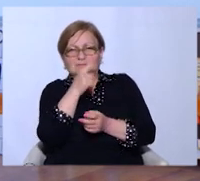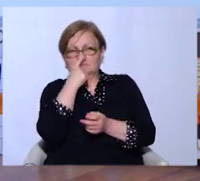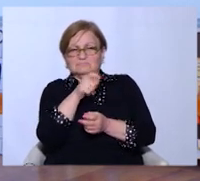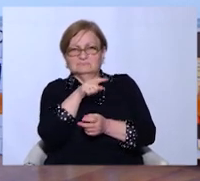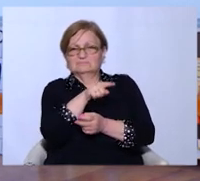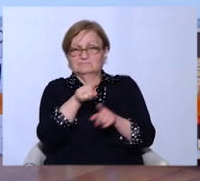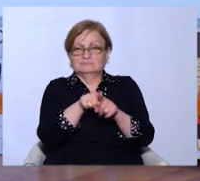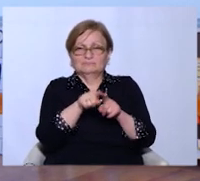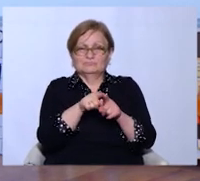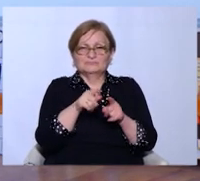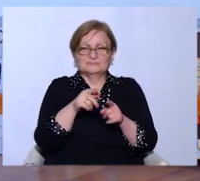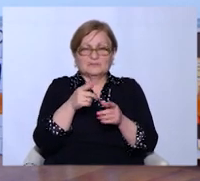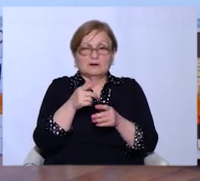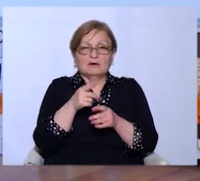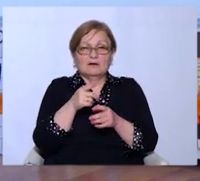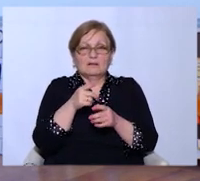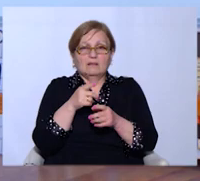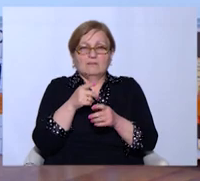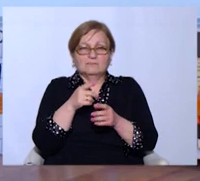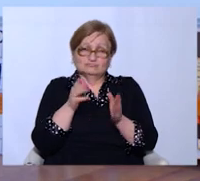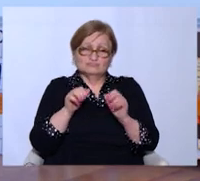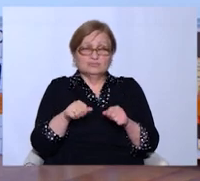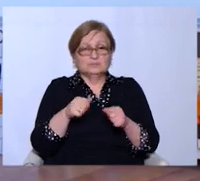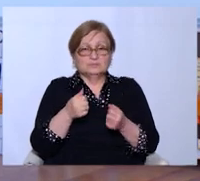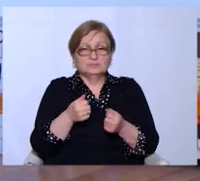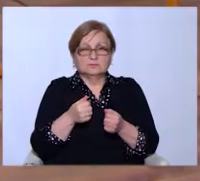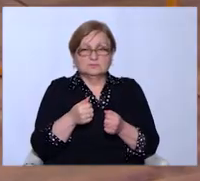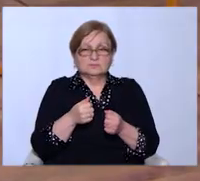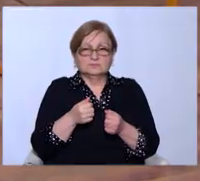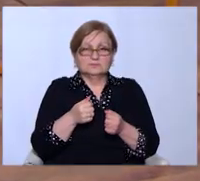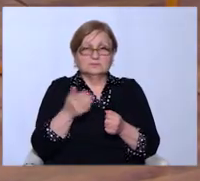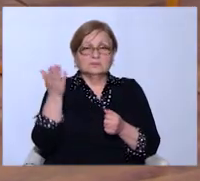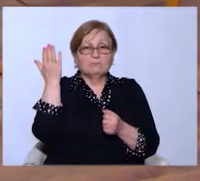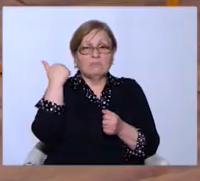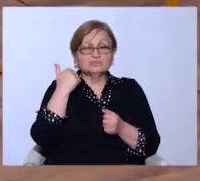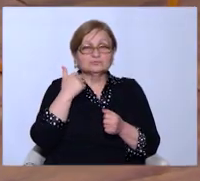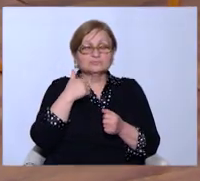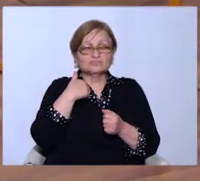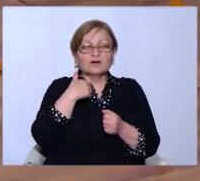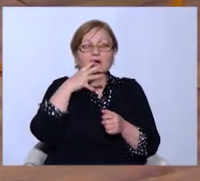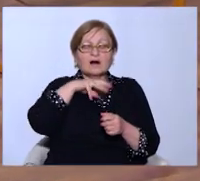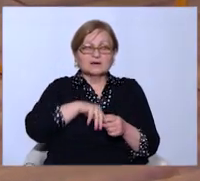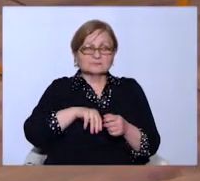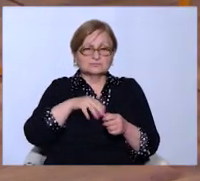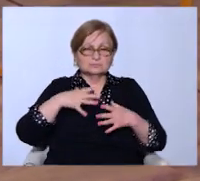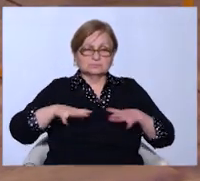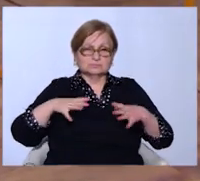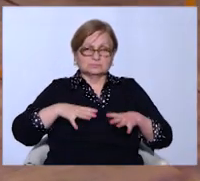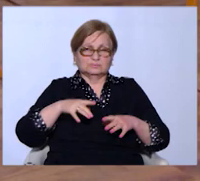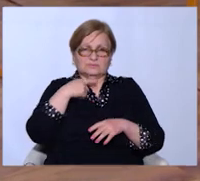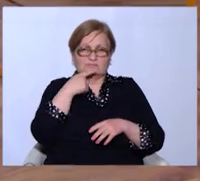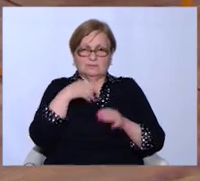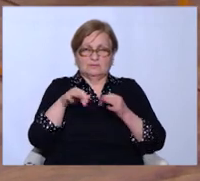პოეტი, ასოციაციურად რა თქმა უნდა. მაშინ ქართულ სულზე ვსაუბრობთ ამ ლექსში,